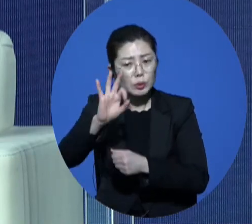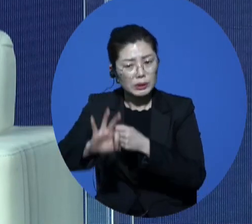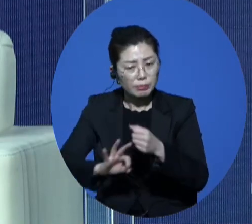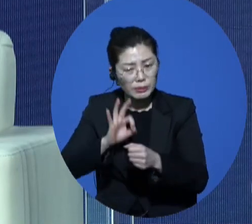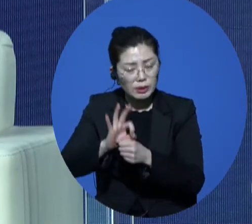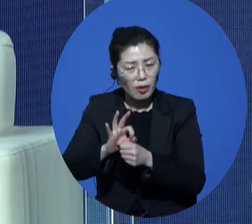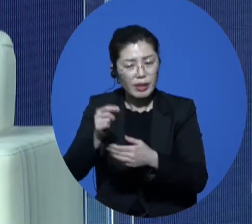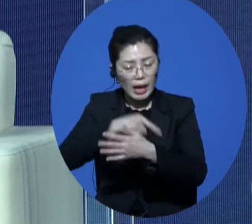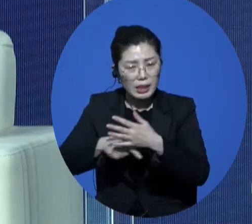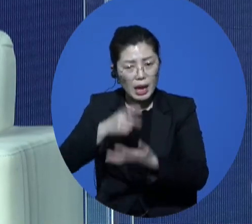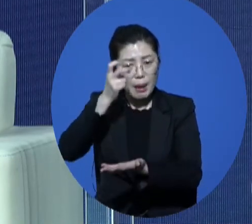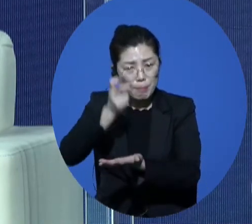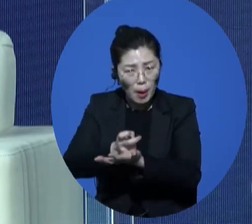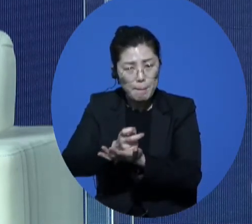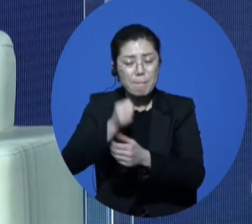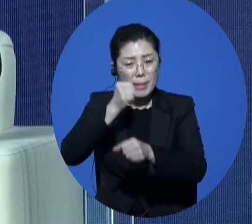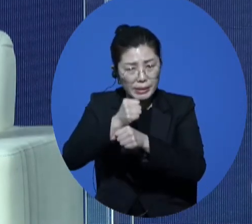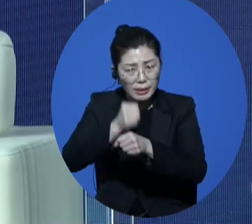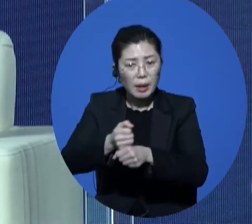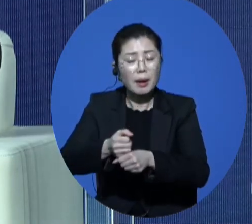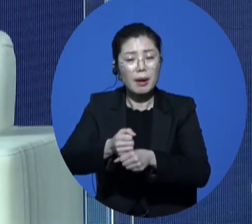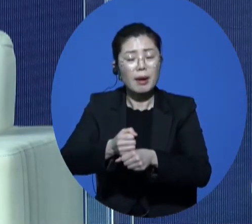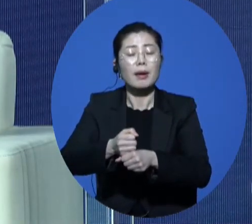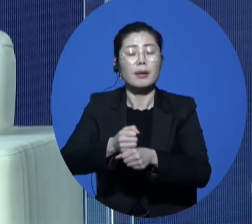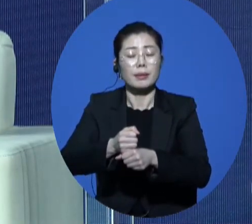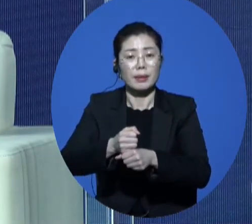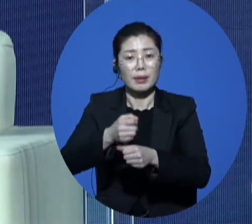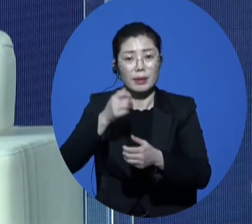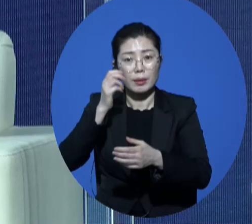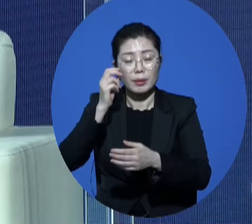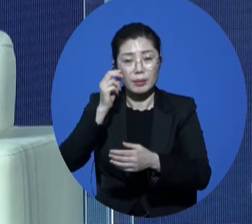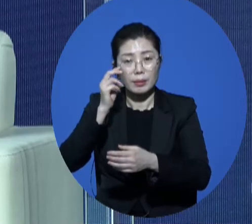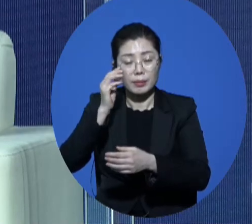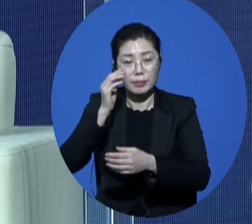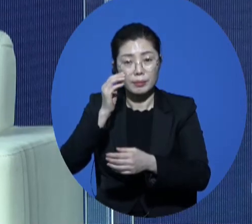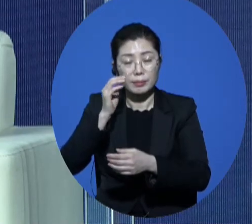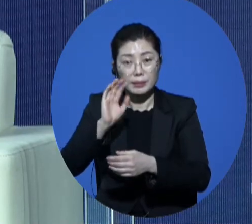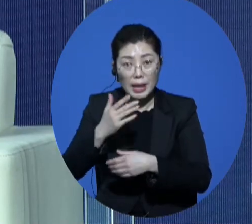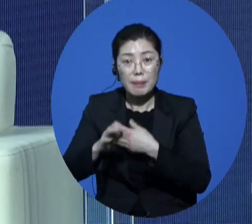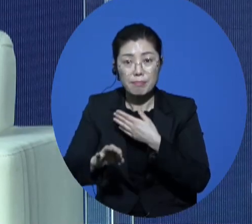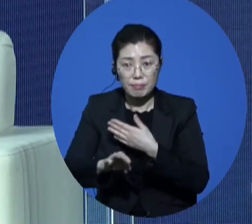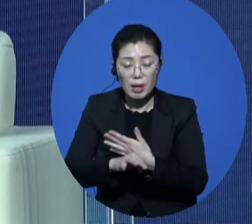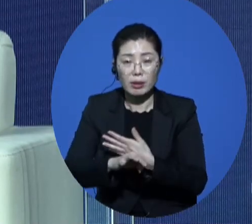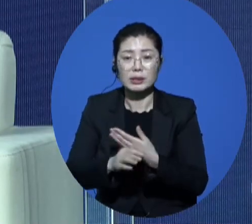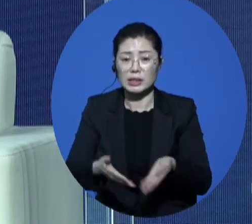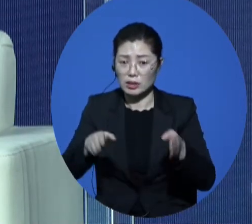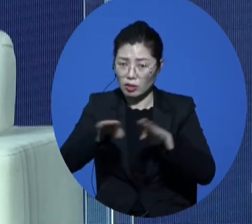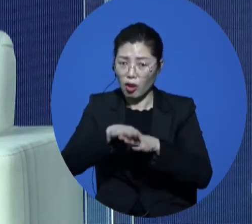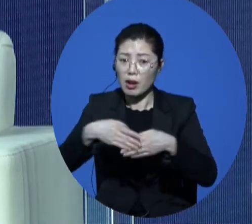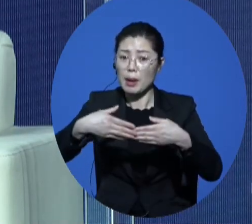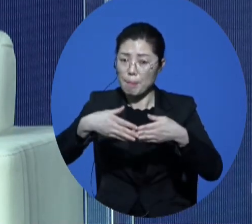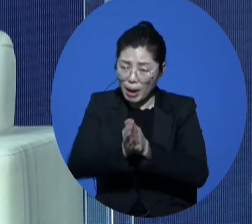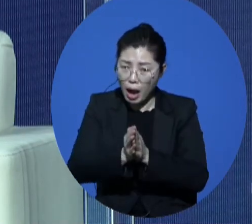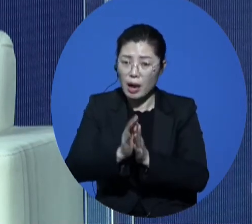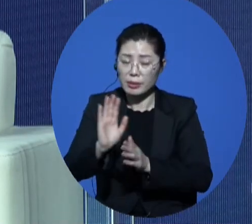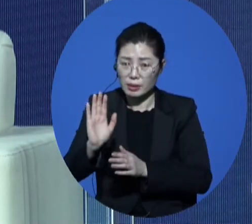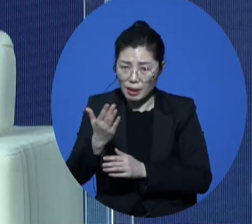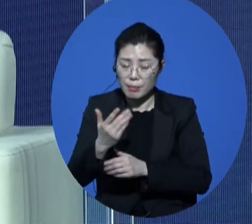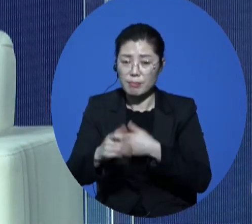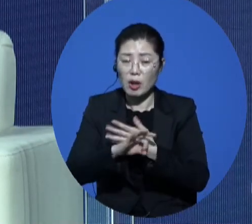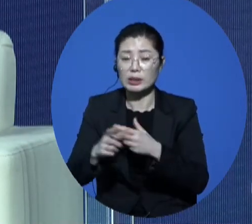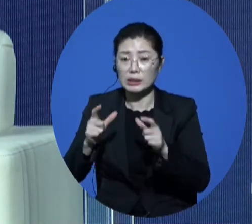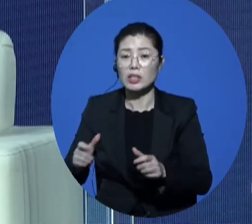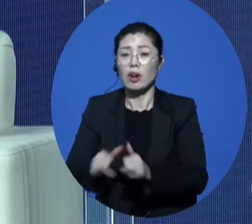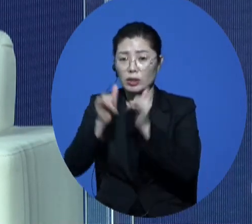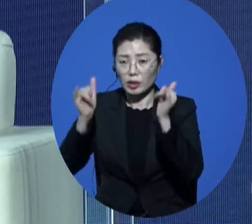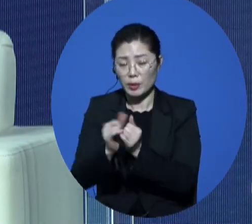이 법이 제정된다면 향후 10년 이내에 더 이상 시설의 그 시설이라는 공간이 사라지고 지역 사회에서 함께 살아갈 수